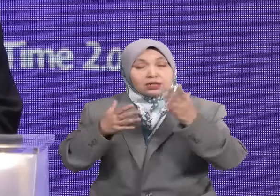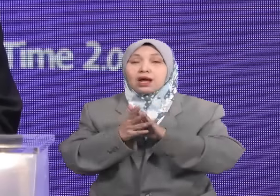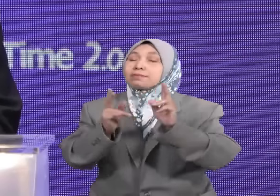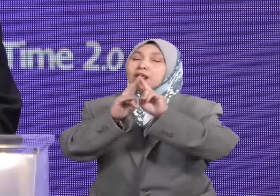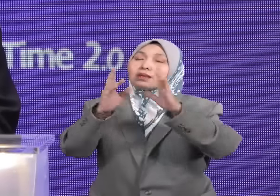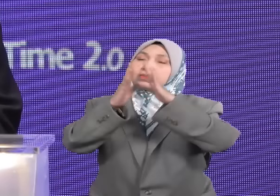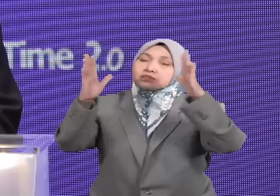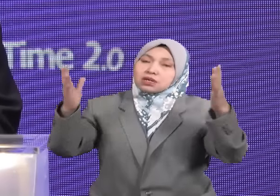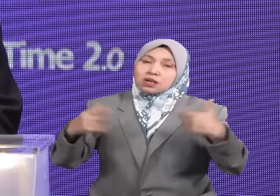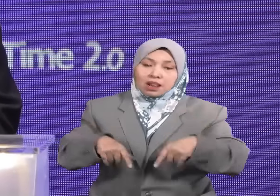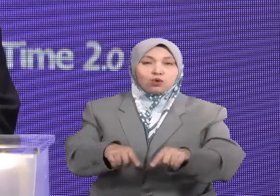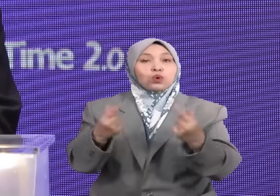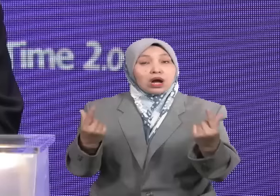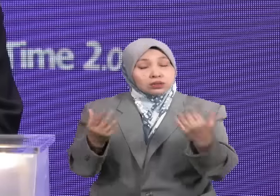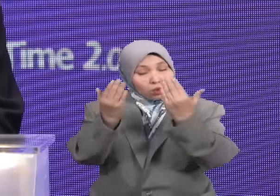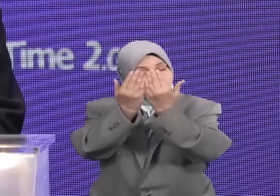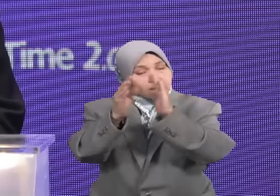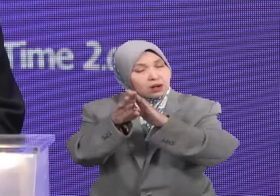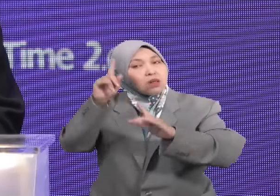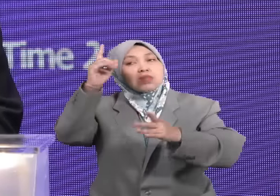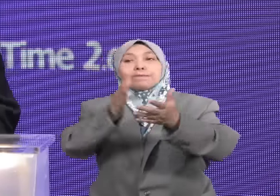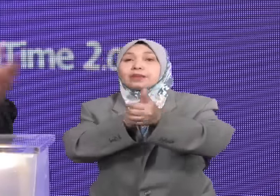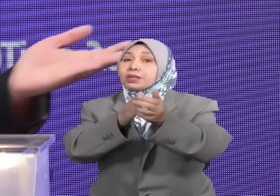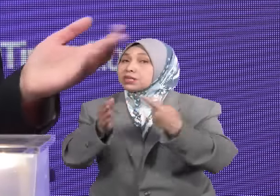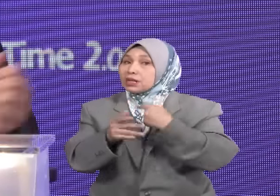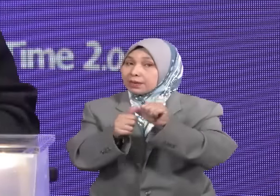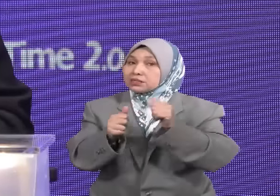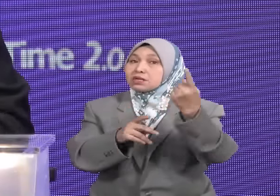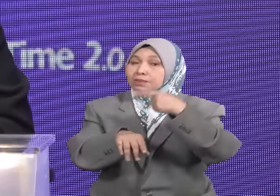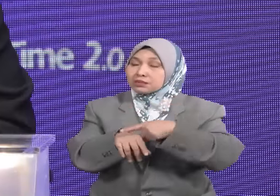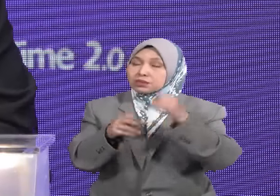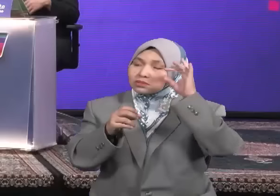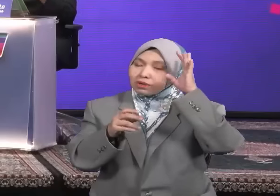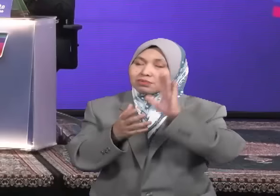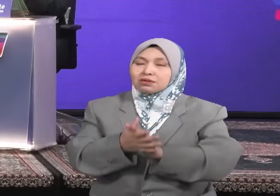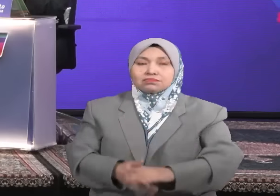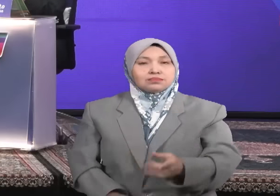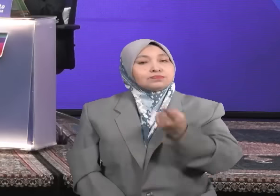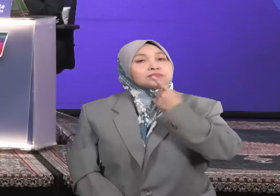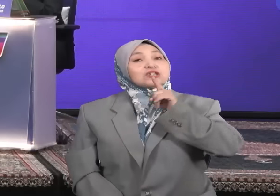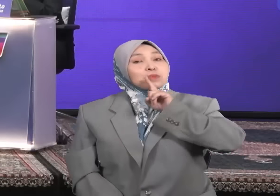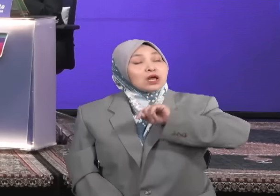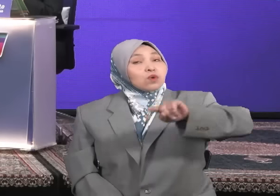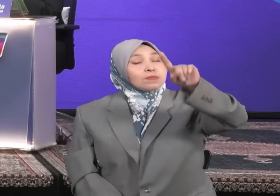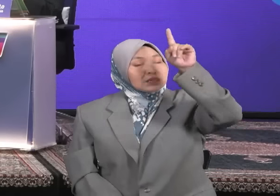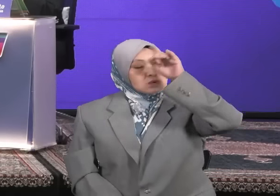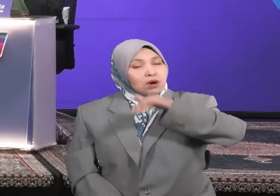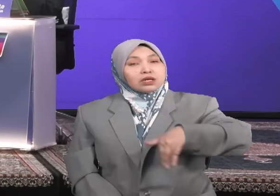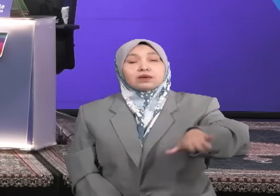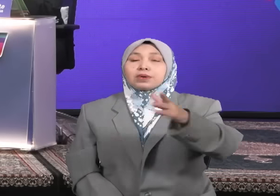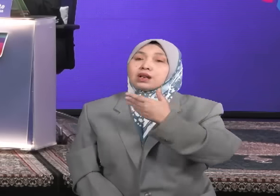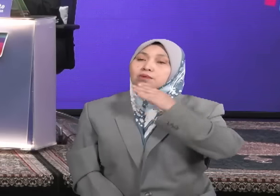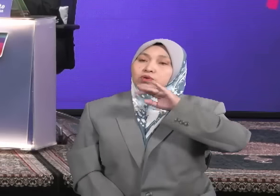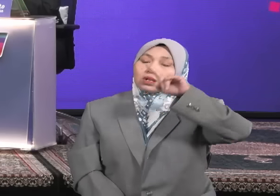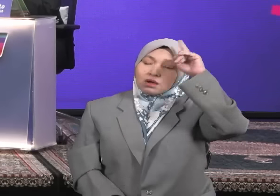besar adalah Al-Quran. Kita berdoa Allah pimpin kita pada setiap masa. InsyaAllah. Bismillahirrahmanirrahim.